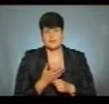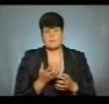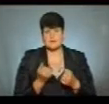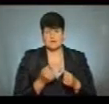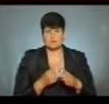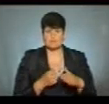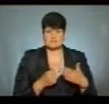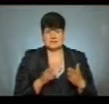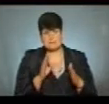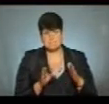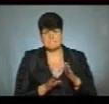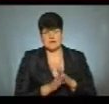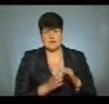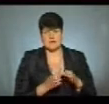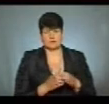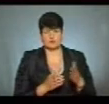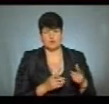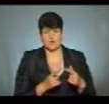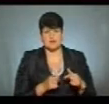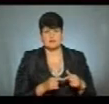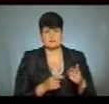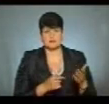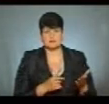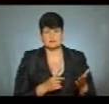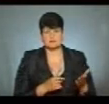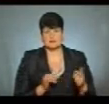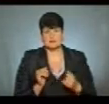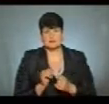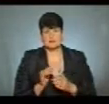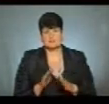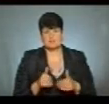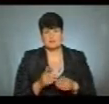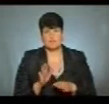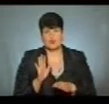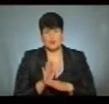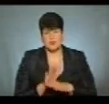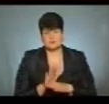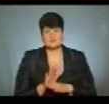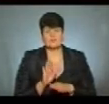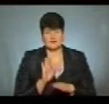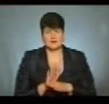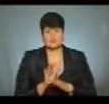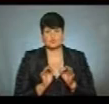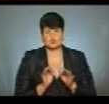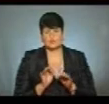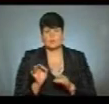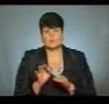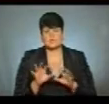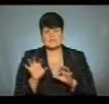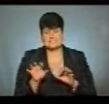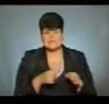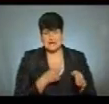позицію підрядної, ну, цієї підрядної організації і видав указ, вірніше, наказ, судовий наказ про